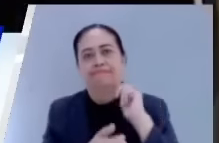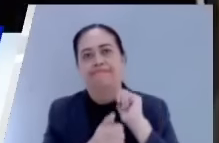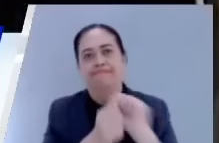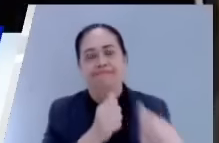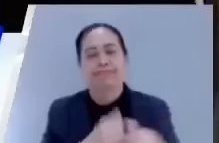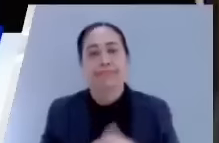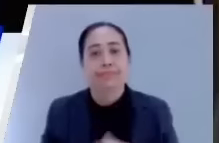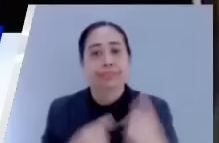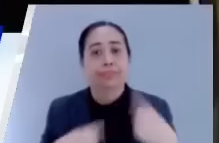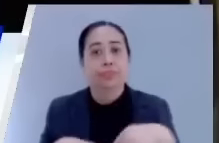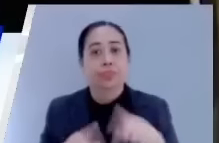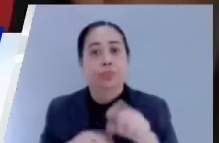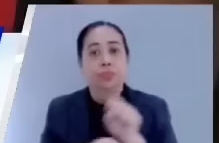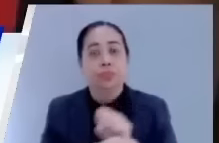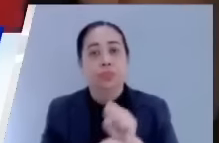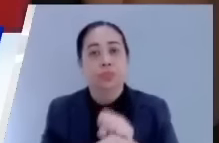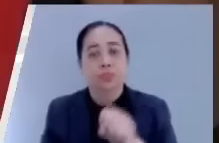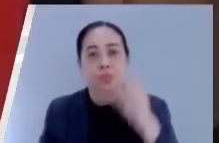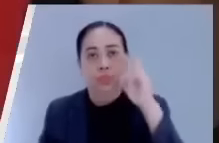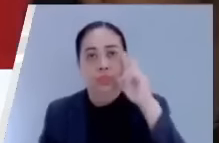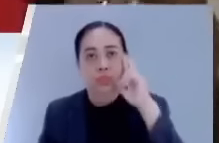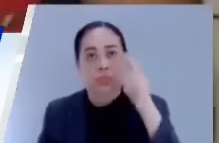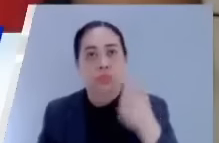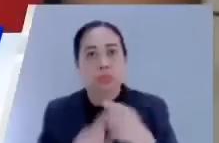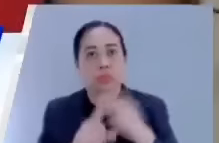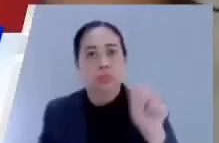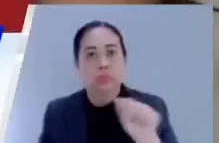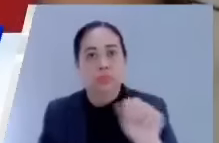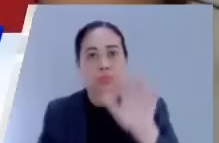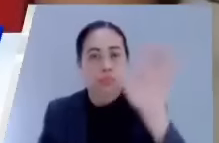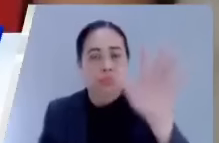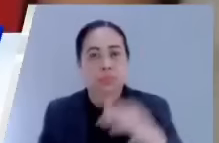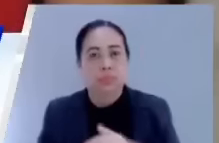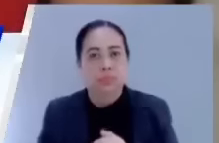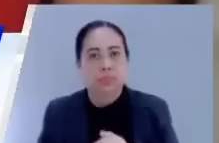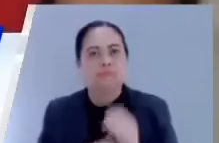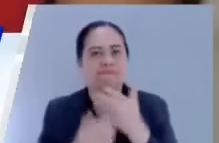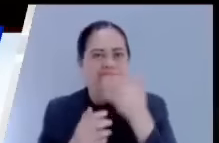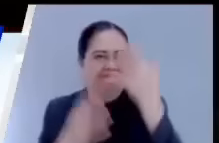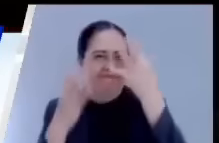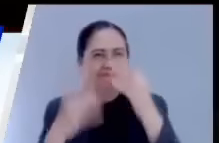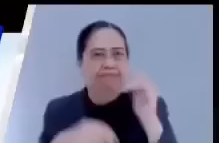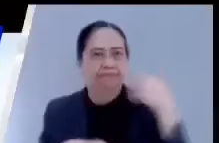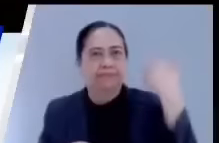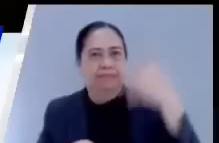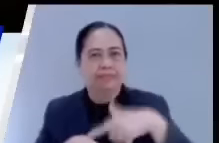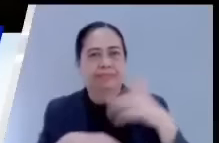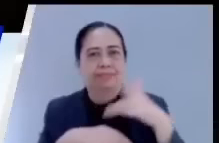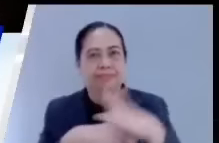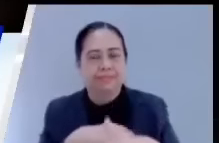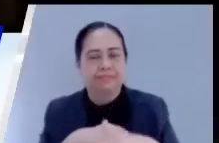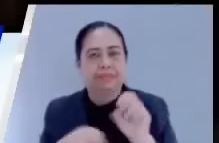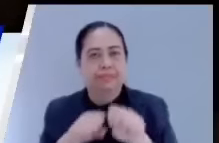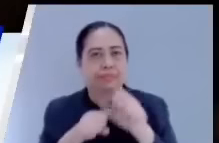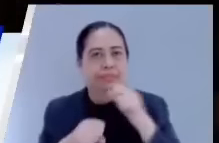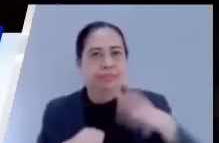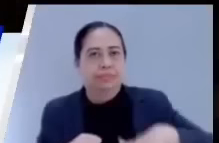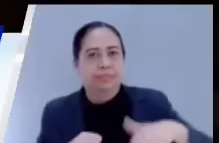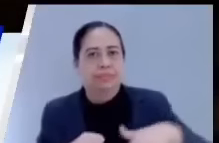kanyang trabaho si Rodolfo na galing pang Antipolo. Masaagahan na lang daw niya ang pasok para hindi mali. Malayo na naman po ang ikota